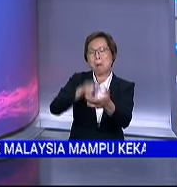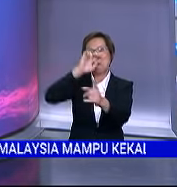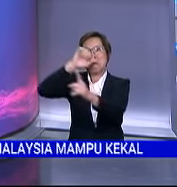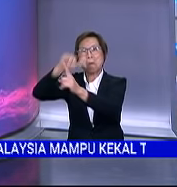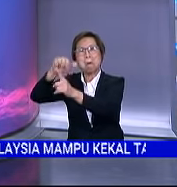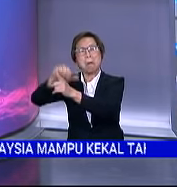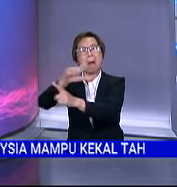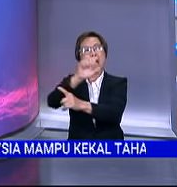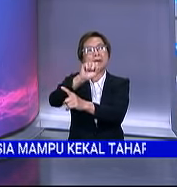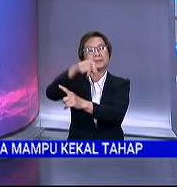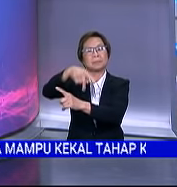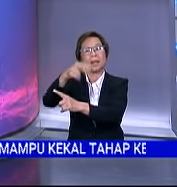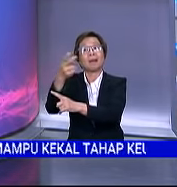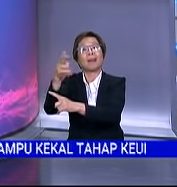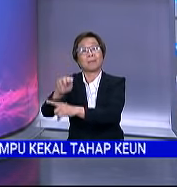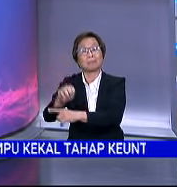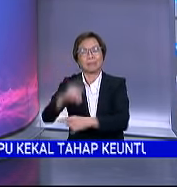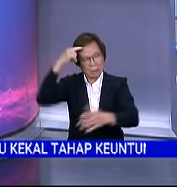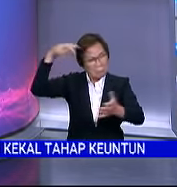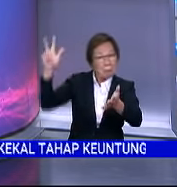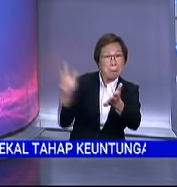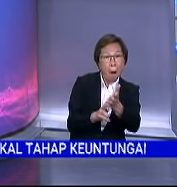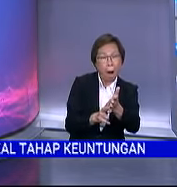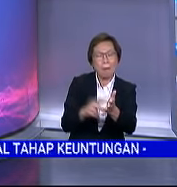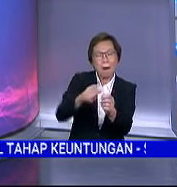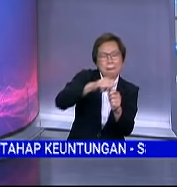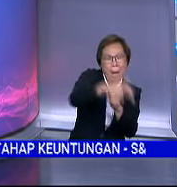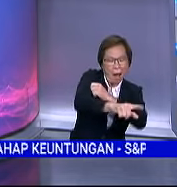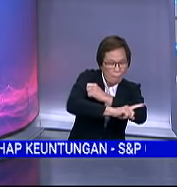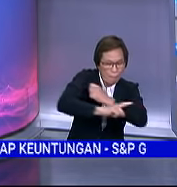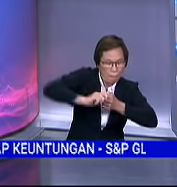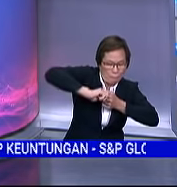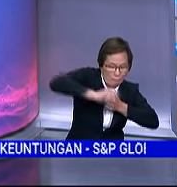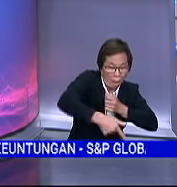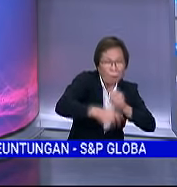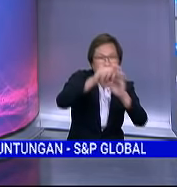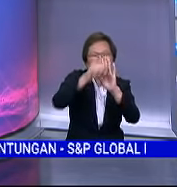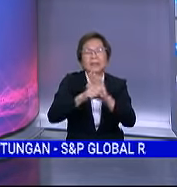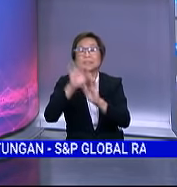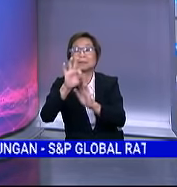kepada SPRM. Keputusan dibuat setelah beliau membayar kompaun mengikut Seksyen